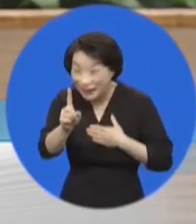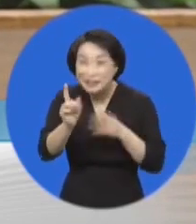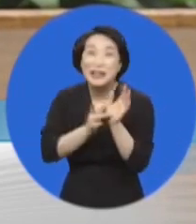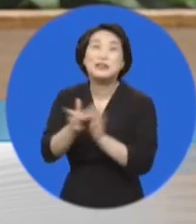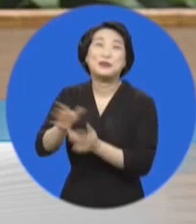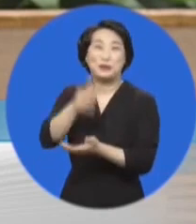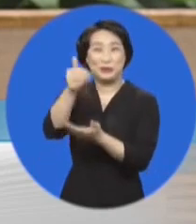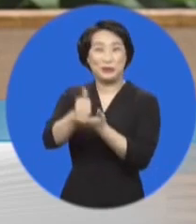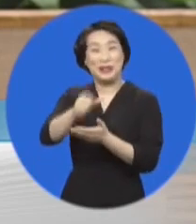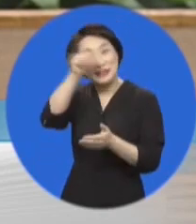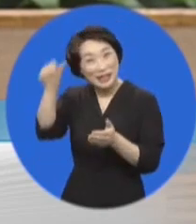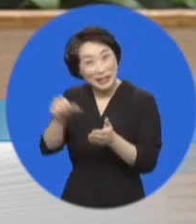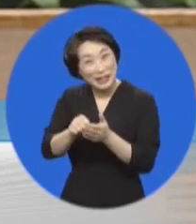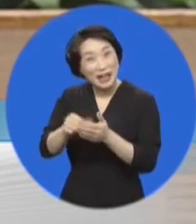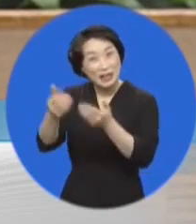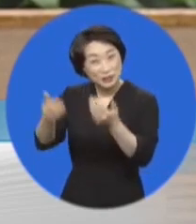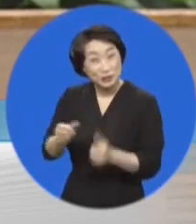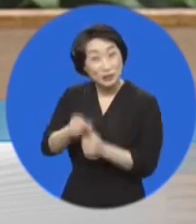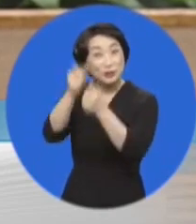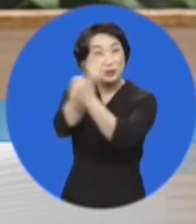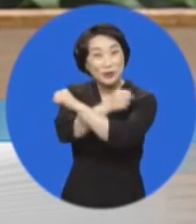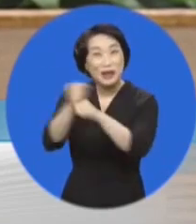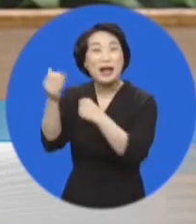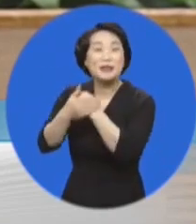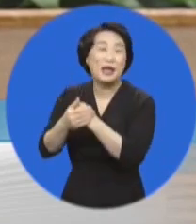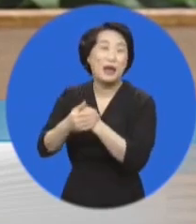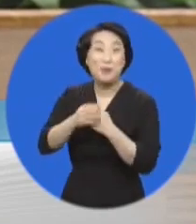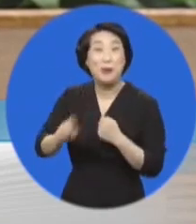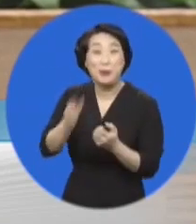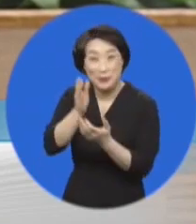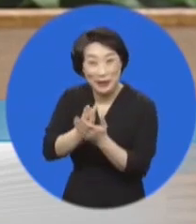예수 그리스도의 생애를 주신 구속의 은총,